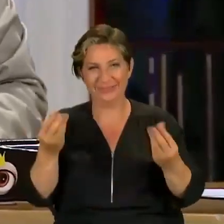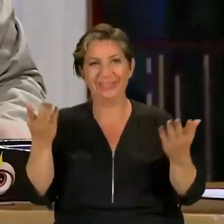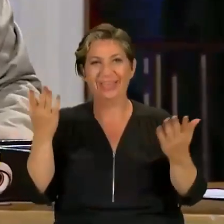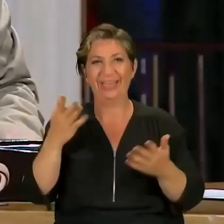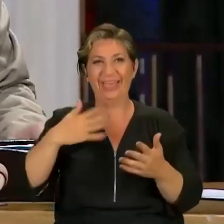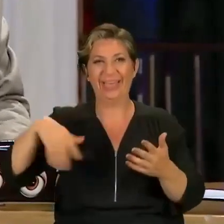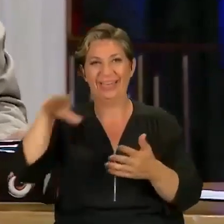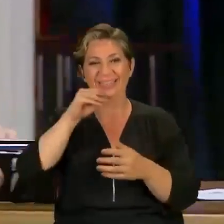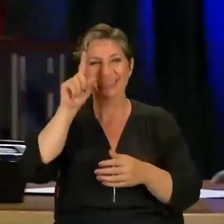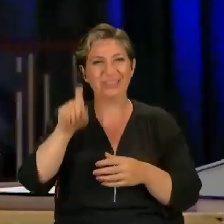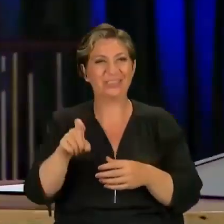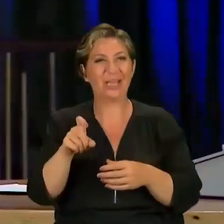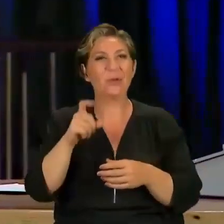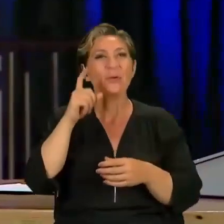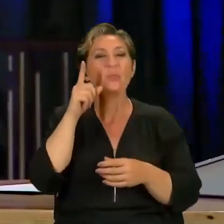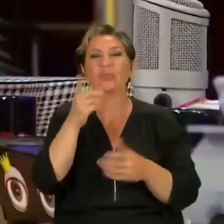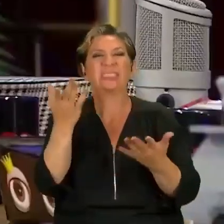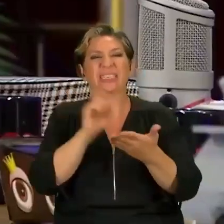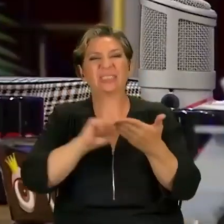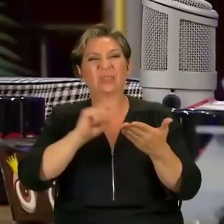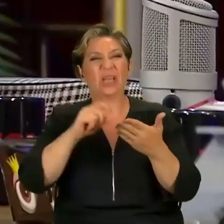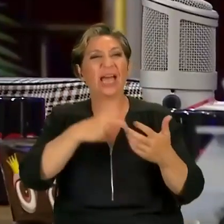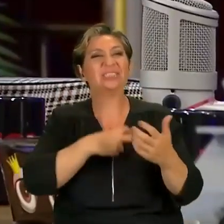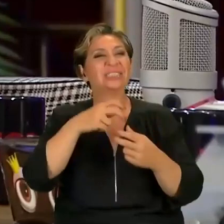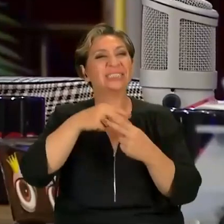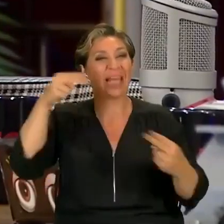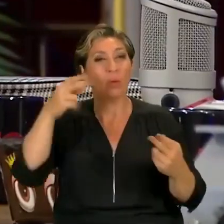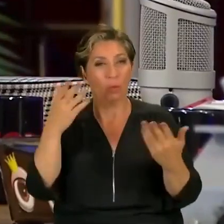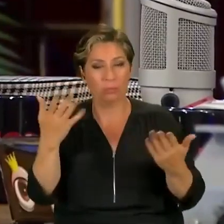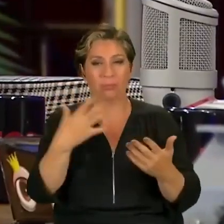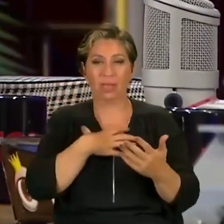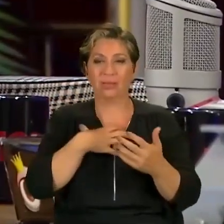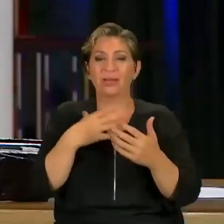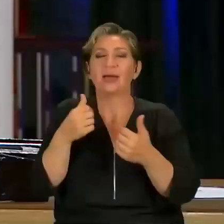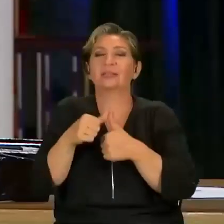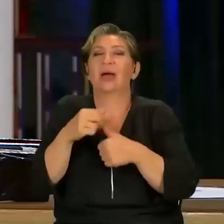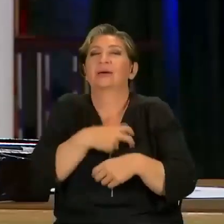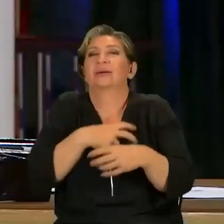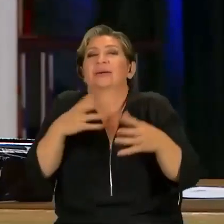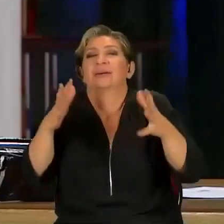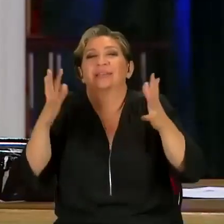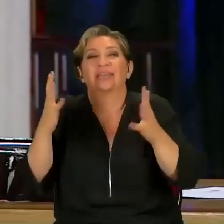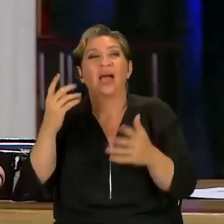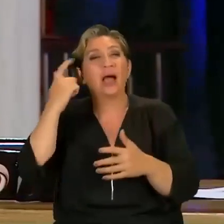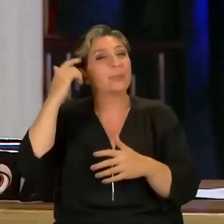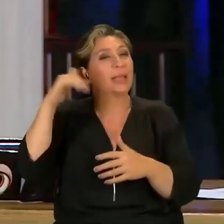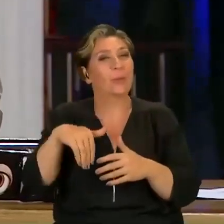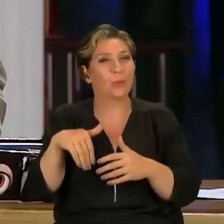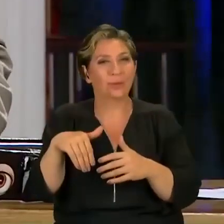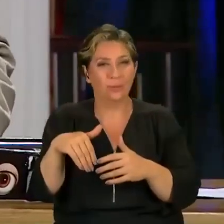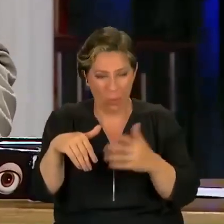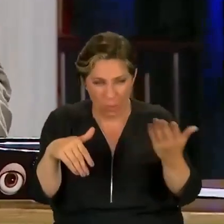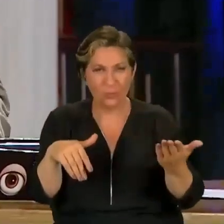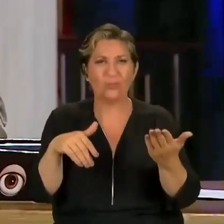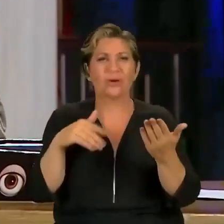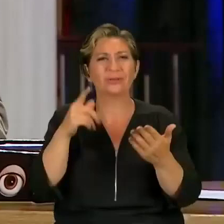mu ya? Herkes de sorsa... Diyecek ki bu nasıl yazıyorsun bu aşk şarkılarını falan. Olur mu? Ben hanıma çok sadığım. Aklıma geliyor.